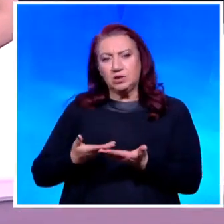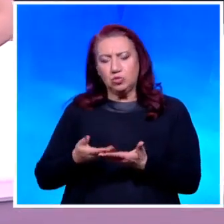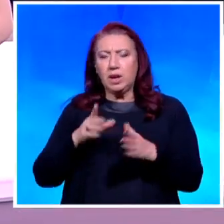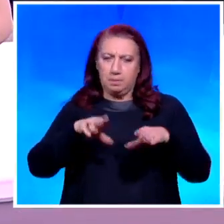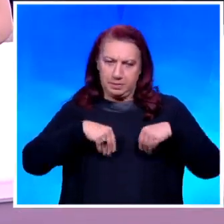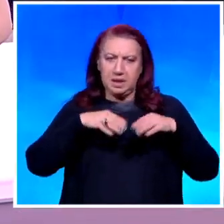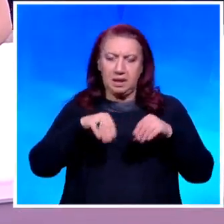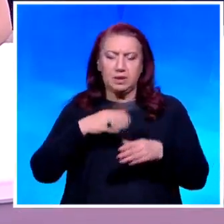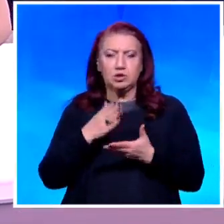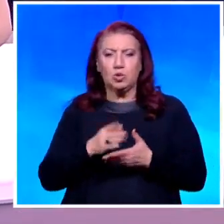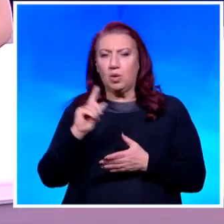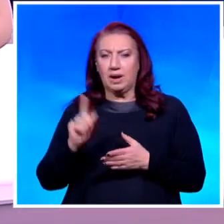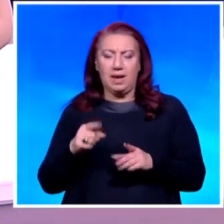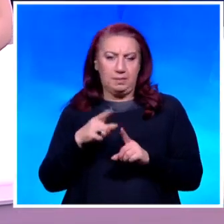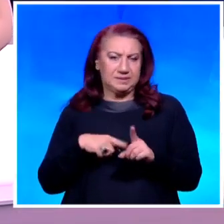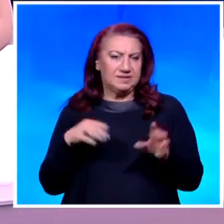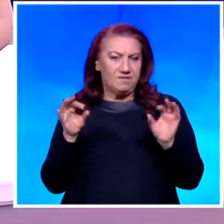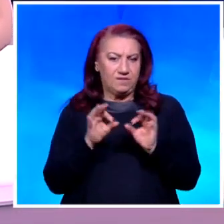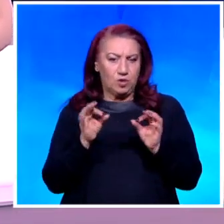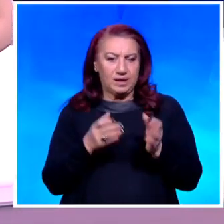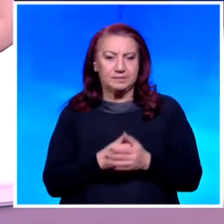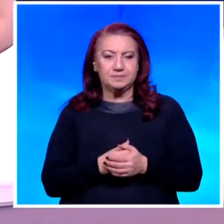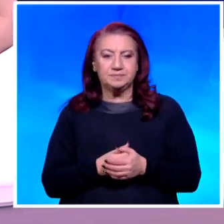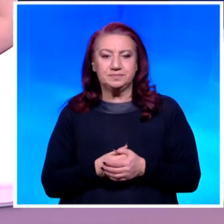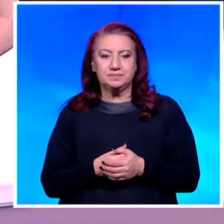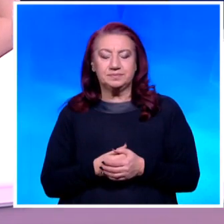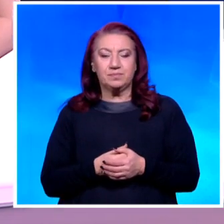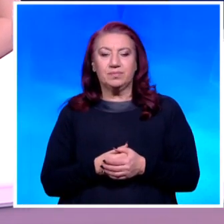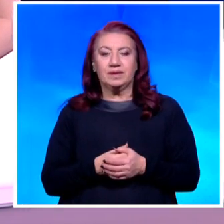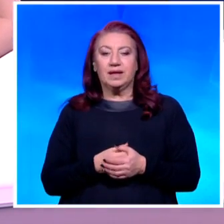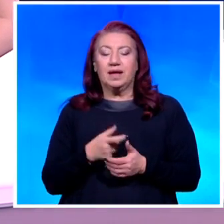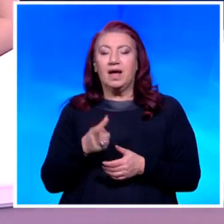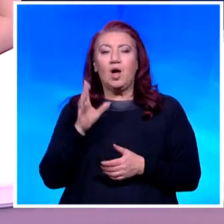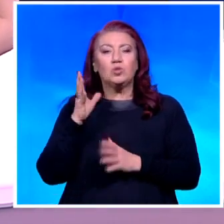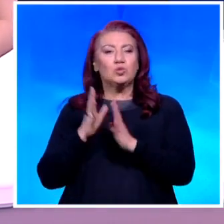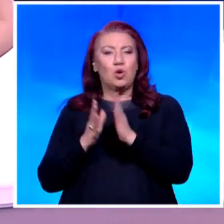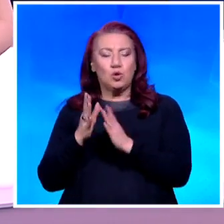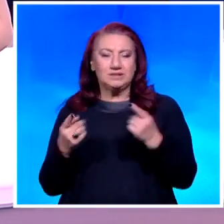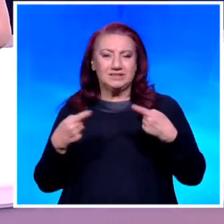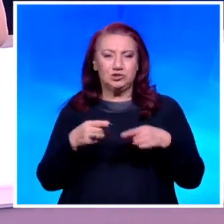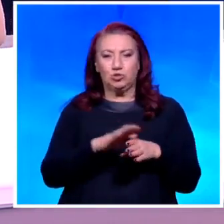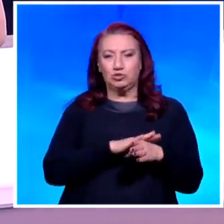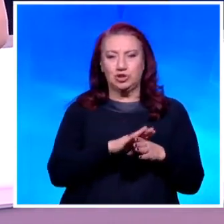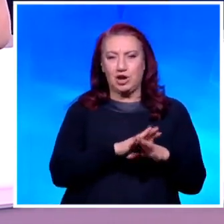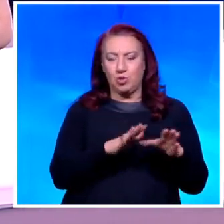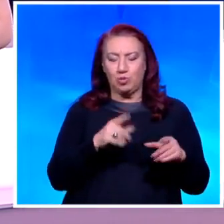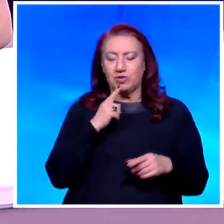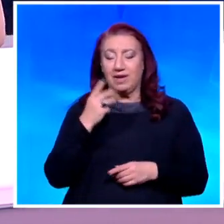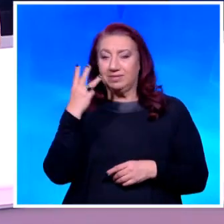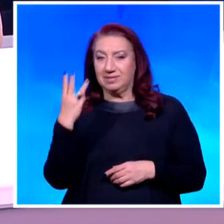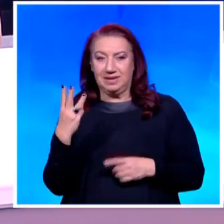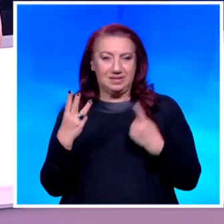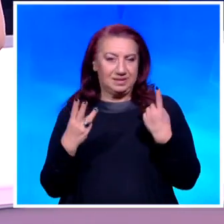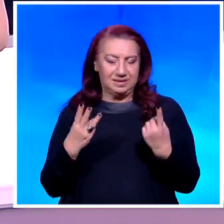Лудогорец направи обрат срещу лидера в първенството Черно море и се наложи с 3 на 1 в Разград. Двата отбора са на върха в класирането с актив